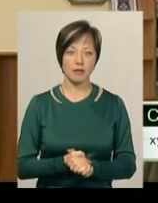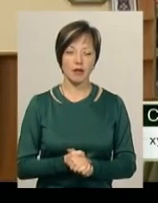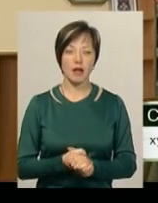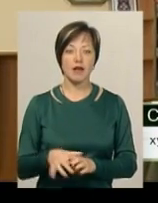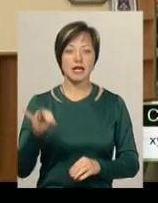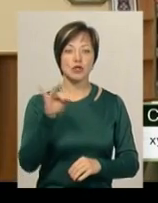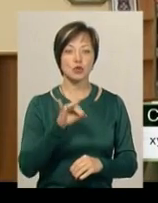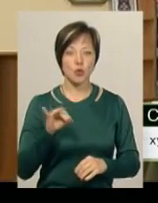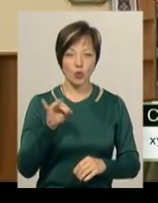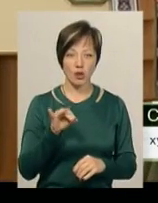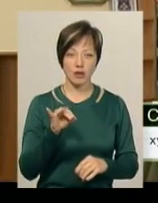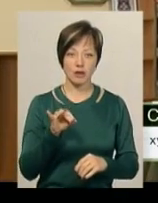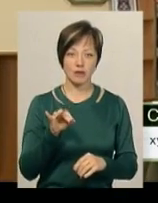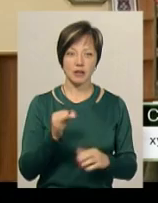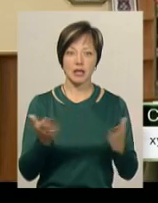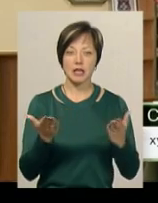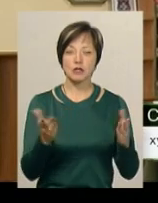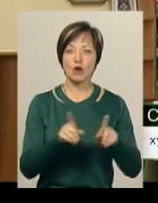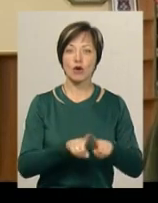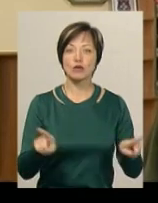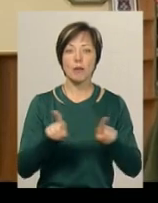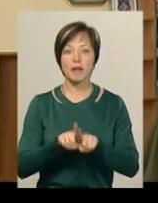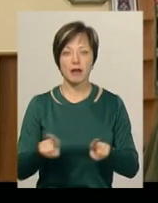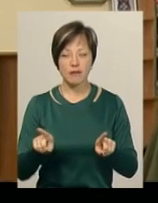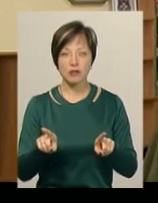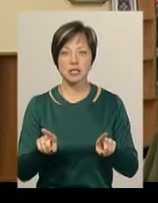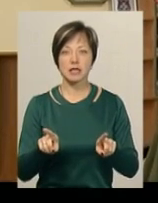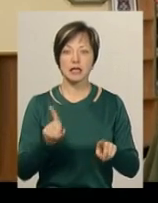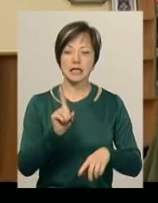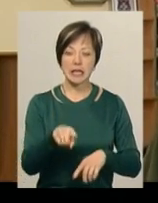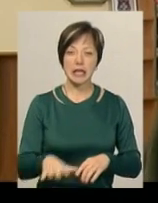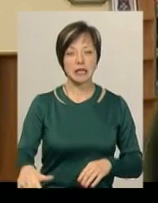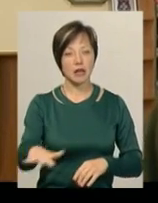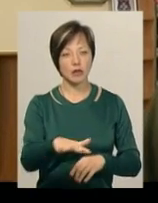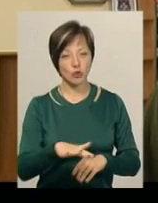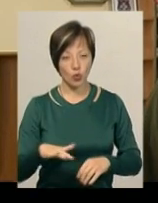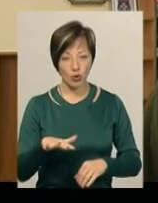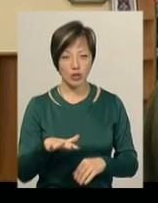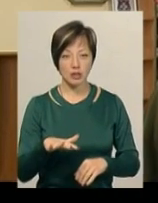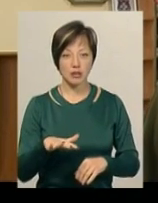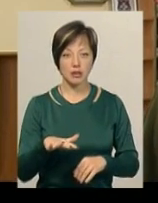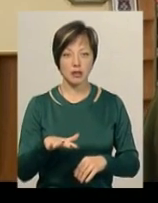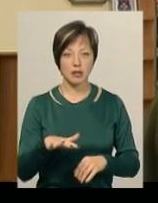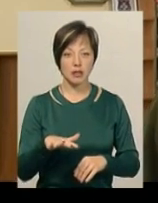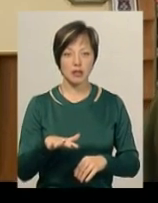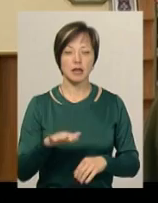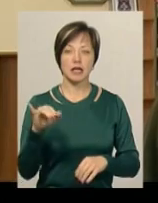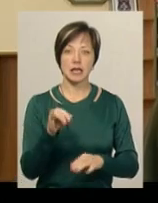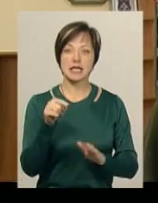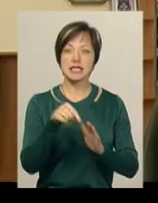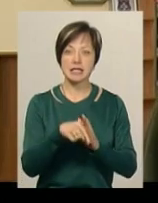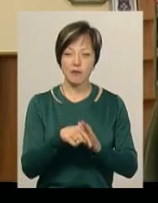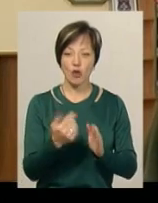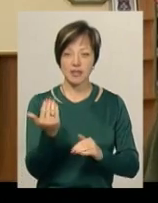історію, в якісь особливості тієї території, і символ, який